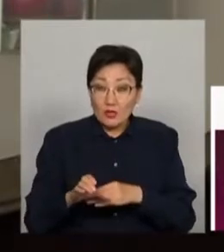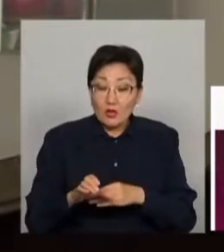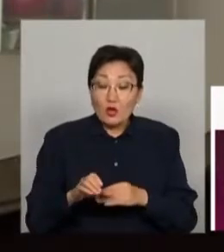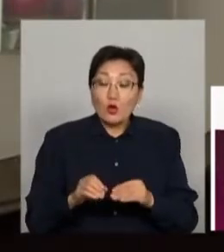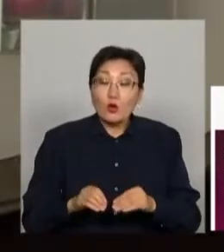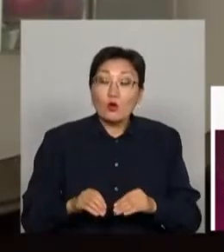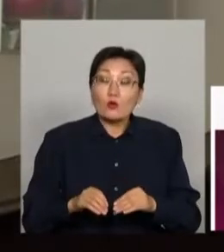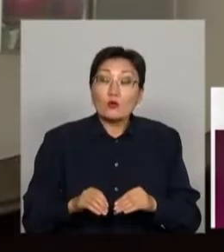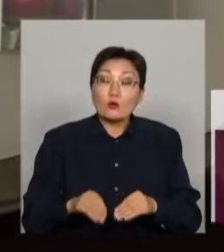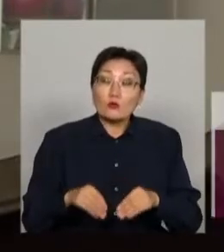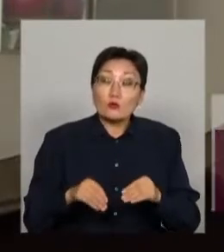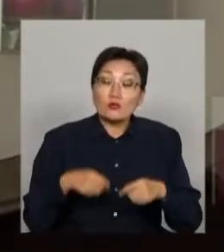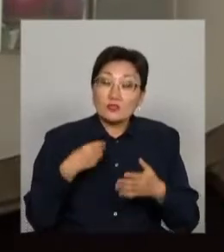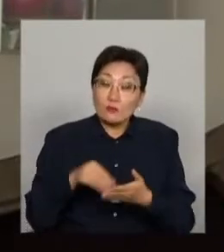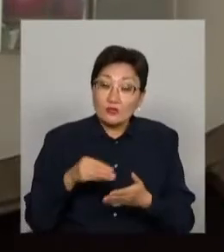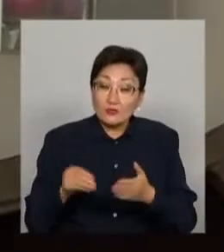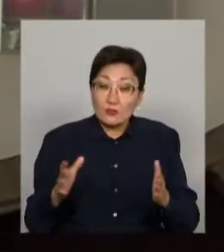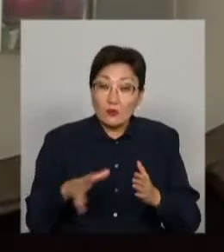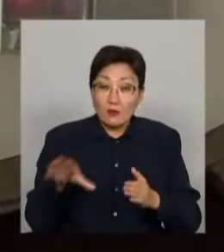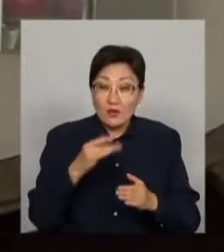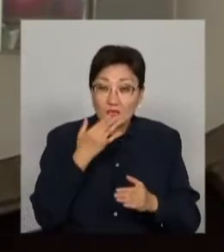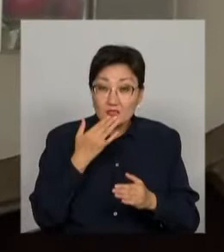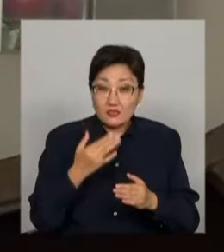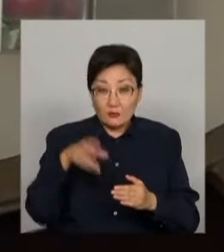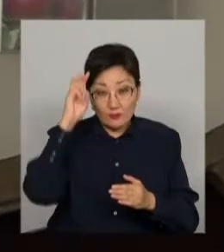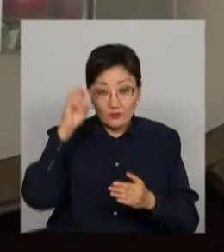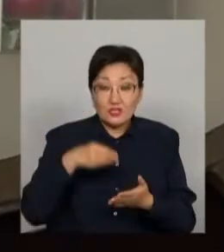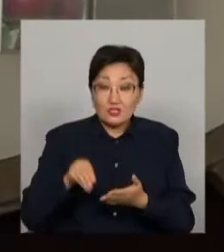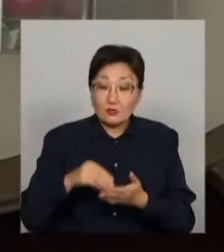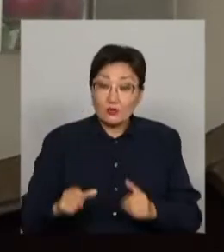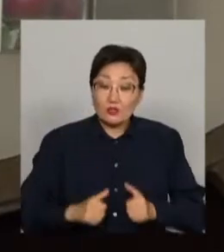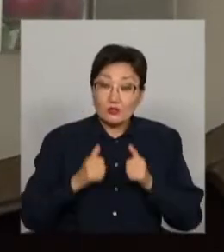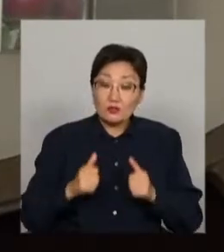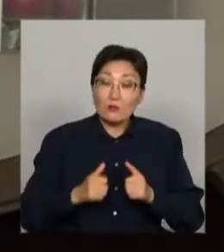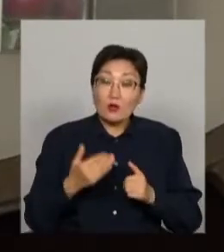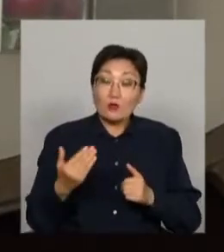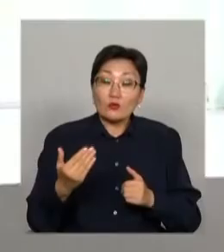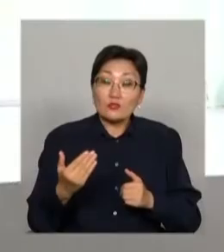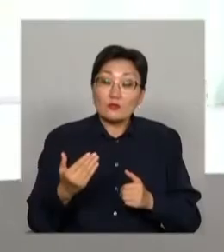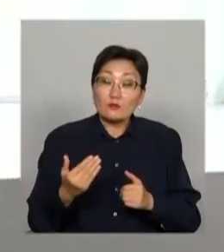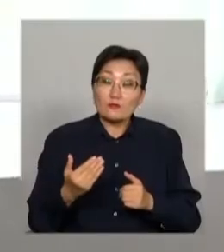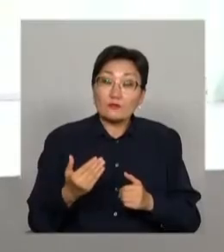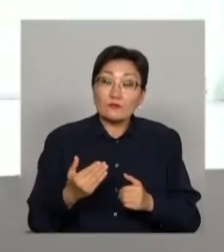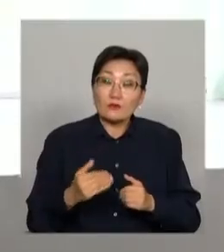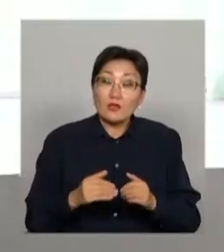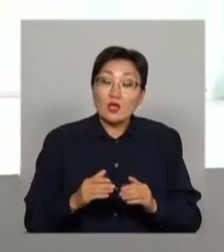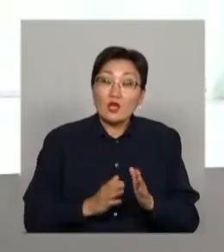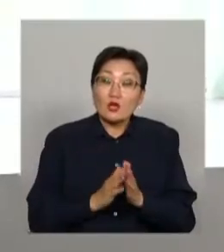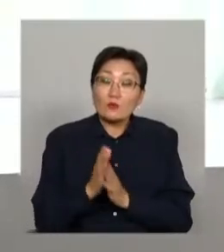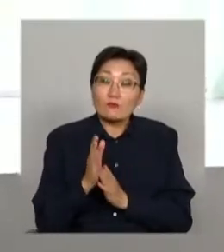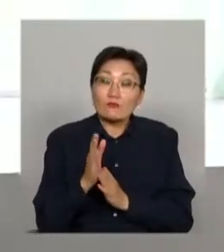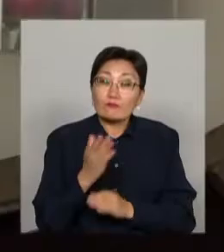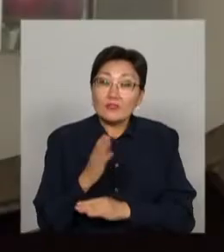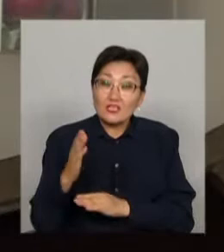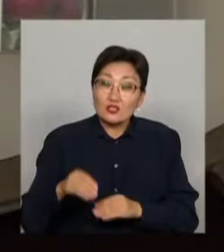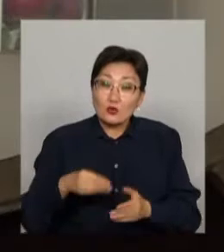Неге? Өйткені көбінесе бәрі шетелден әкелуге тырысады. Ол көшет өндірушілер шетелден ешқандай да кемшілігі жоқ